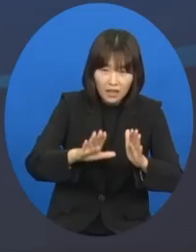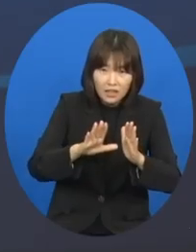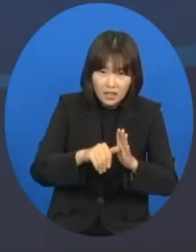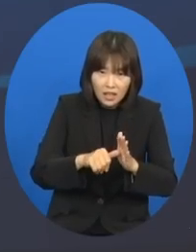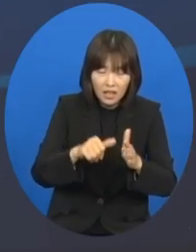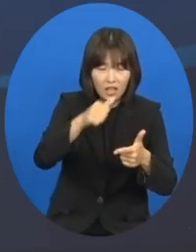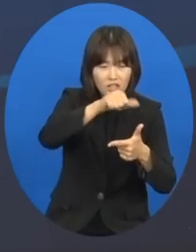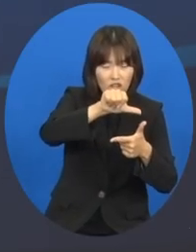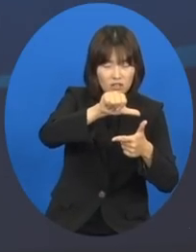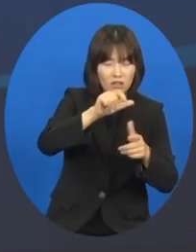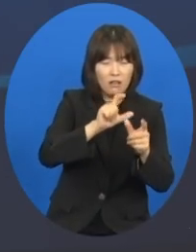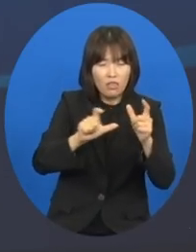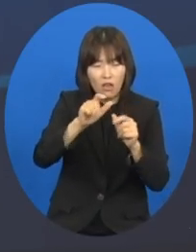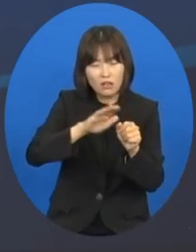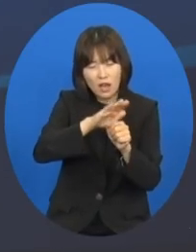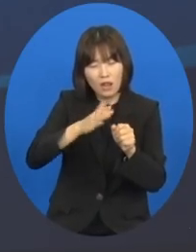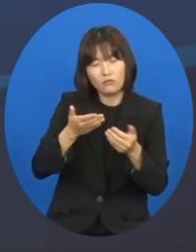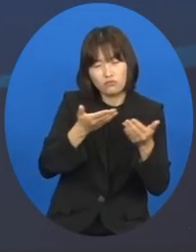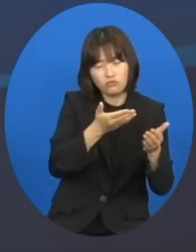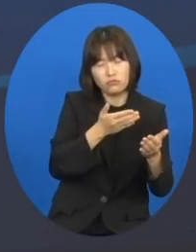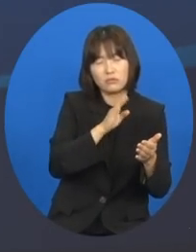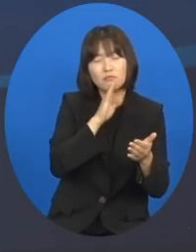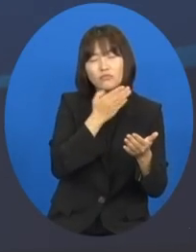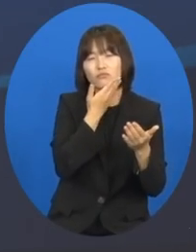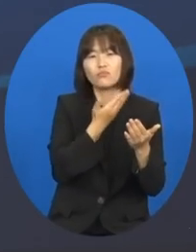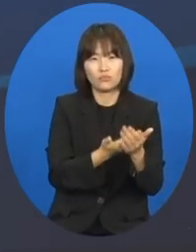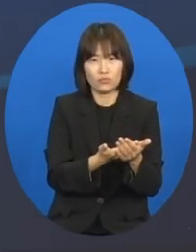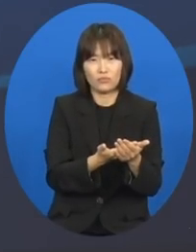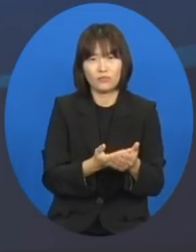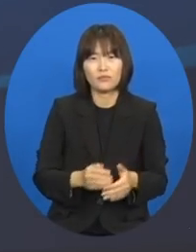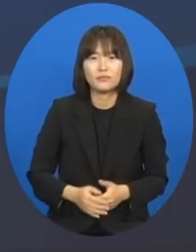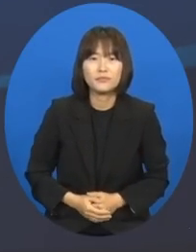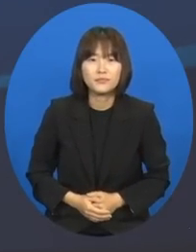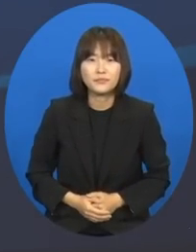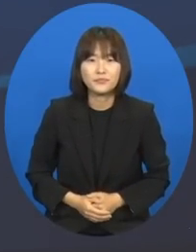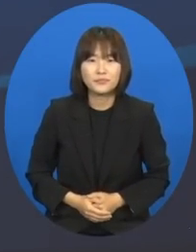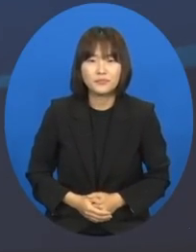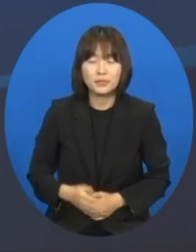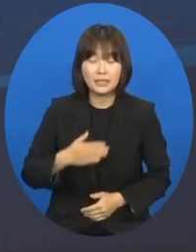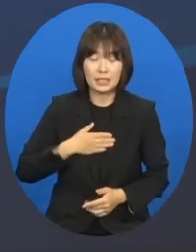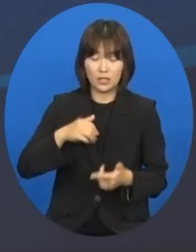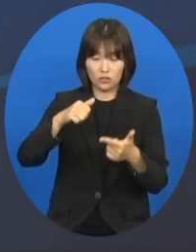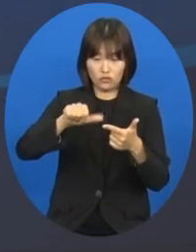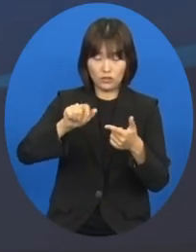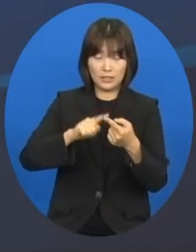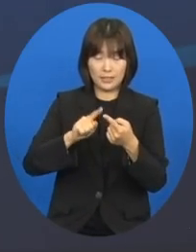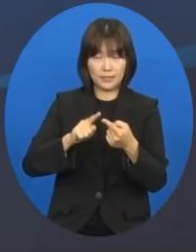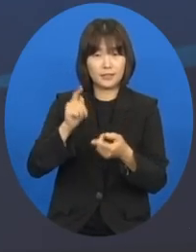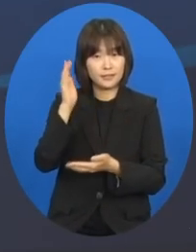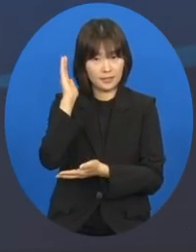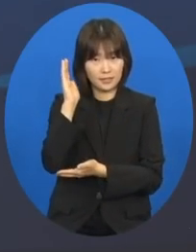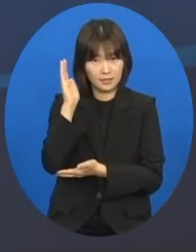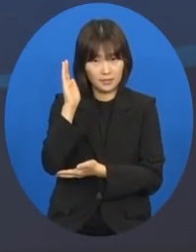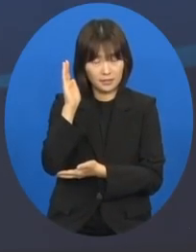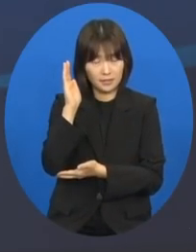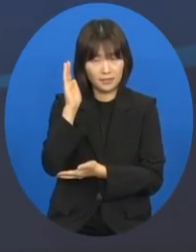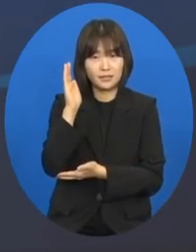주시는게 굉장히 중요합니다 자 그러면 제가 둘째 얘기를 지금 하고 있는데 자